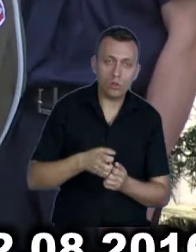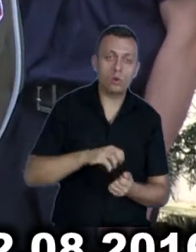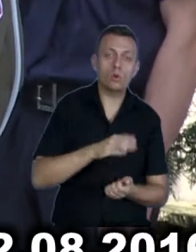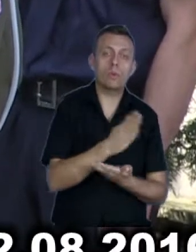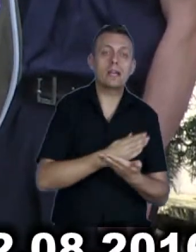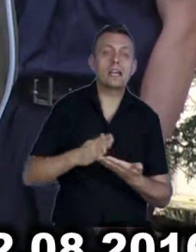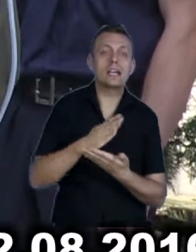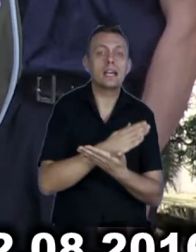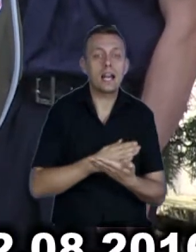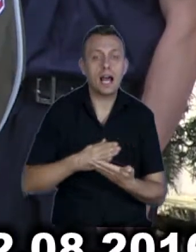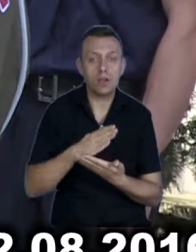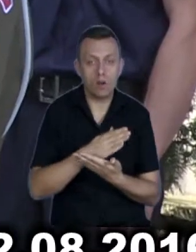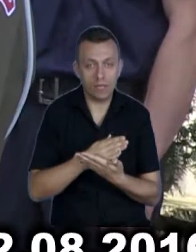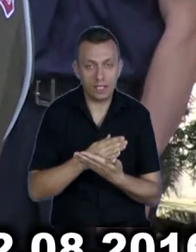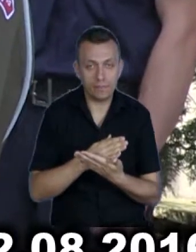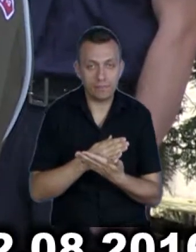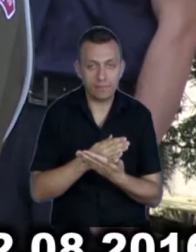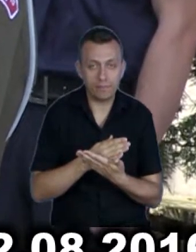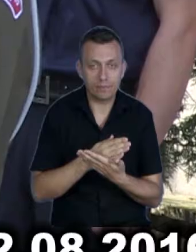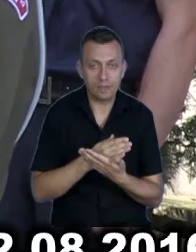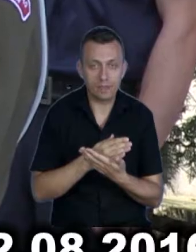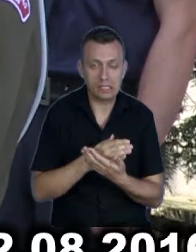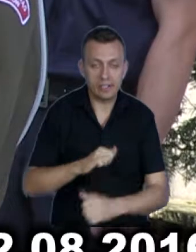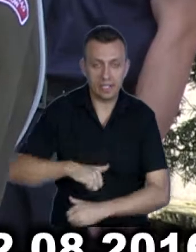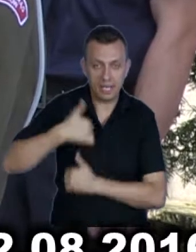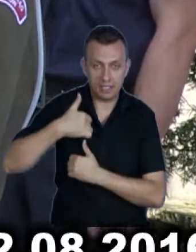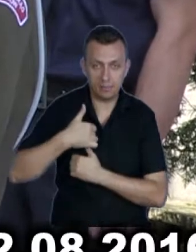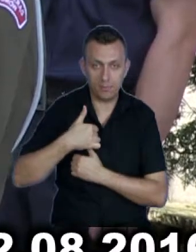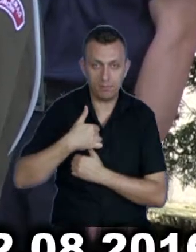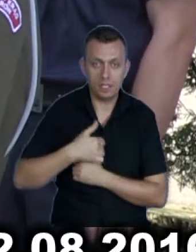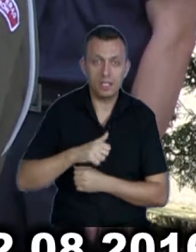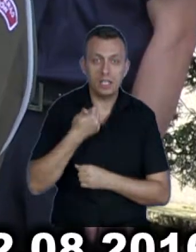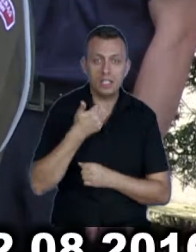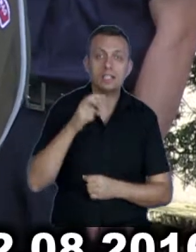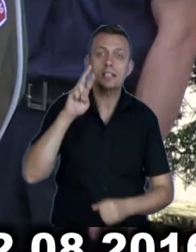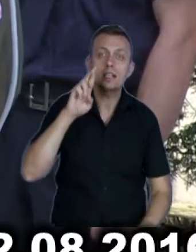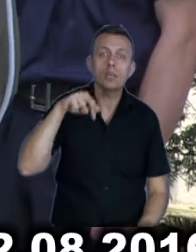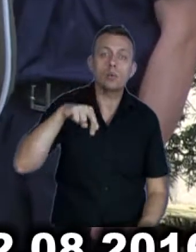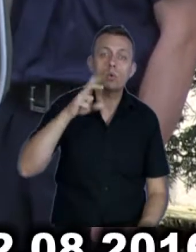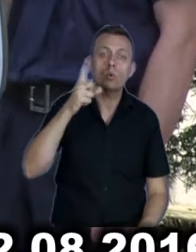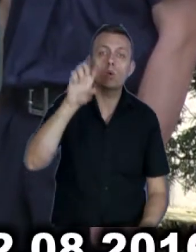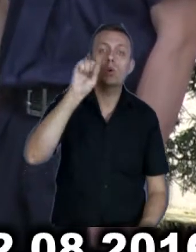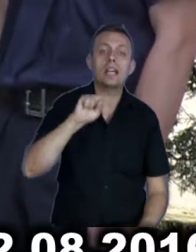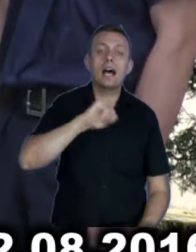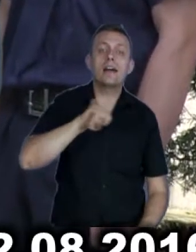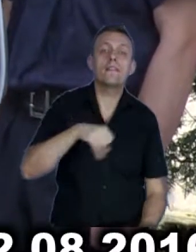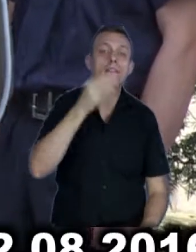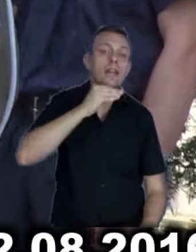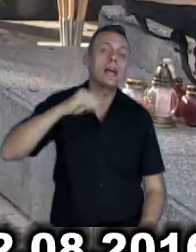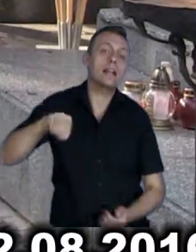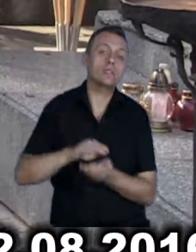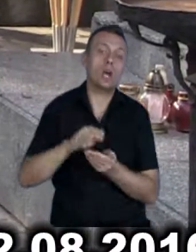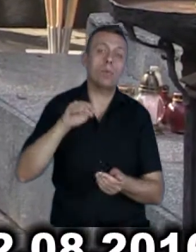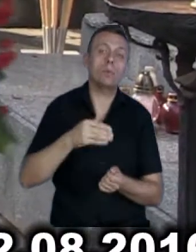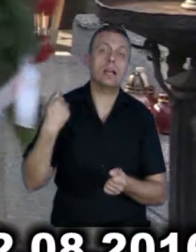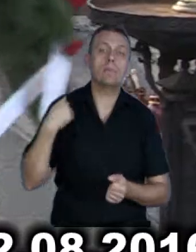harcerską Rudy jako najlepszą kampanię szturmową Armii Krajowej.